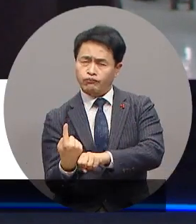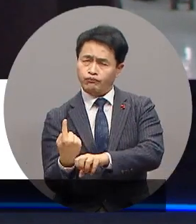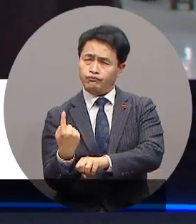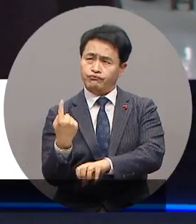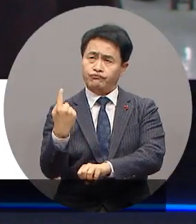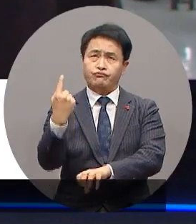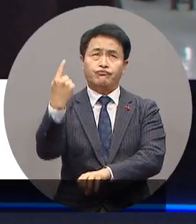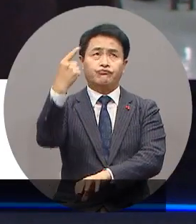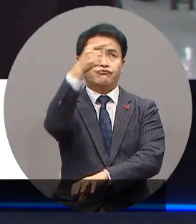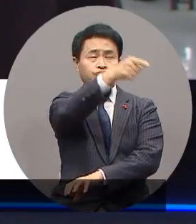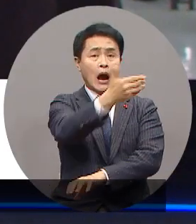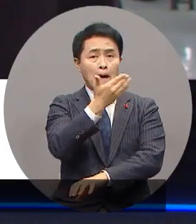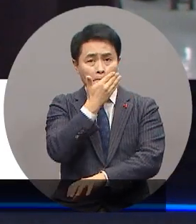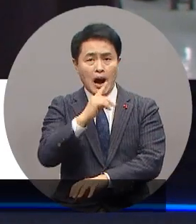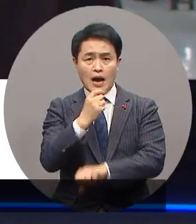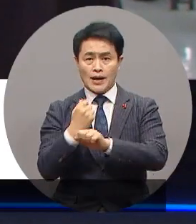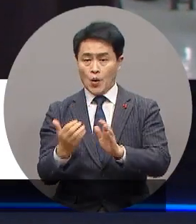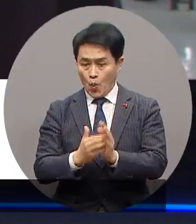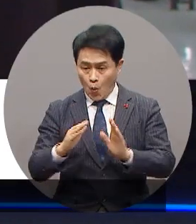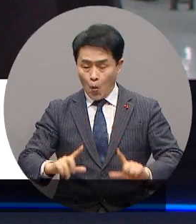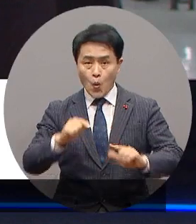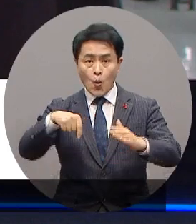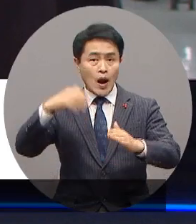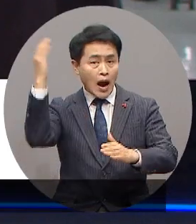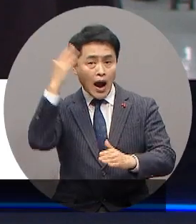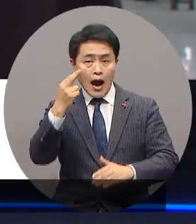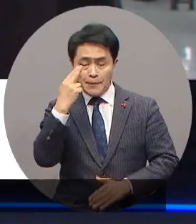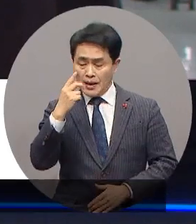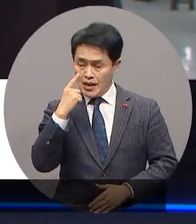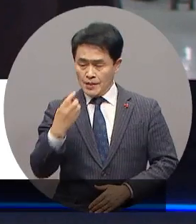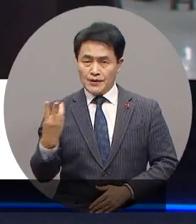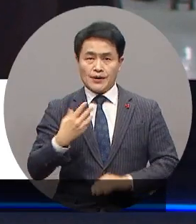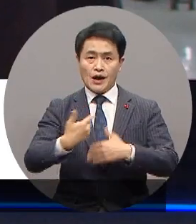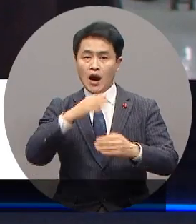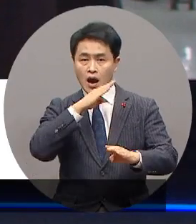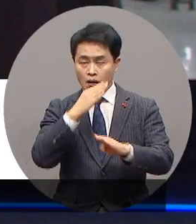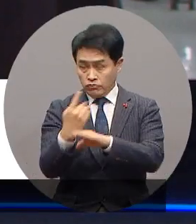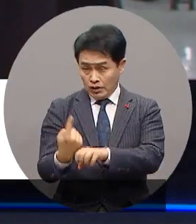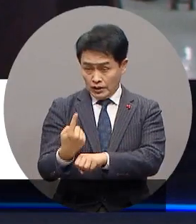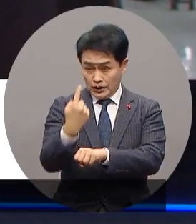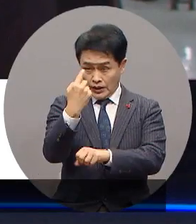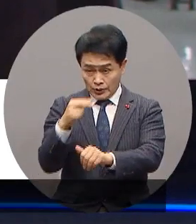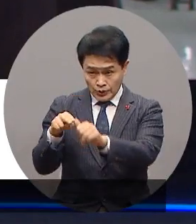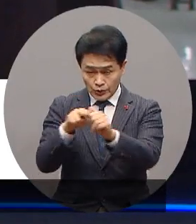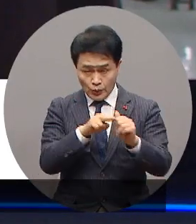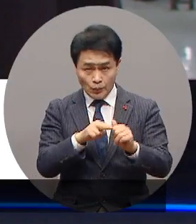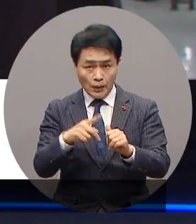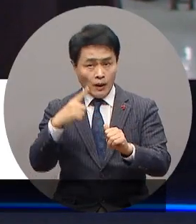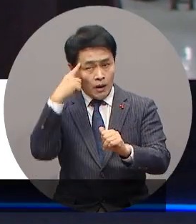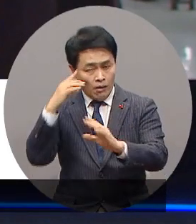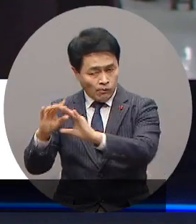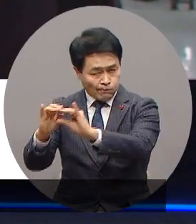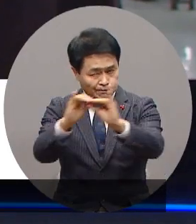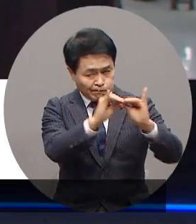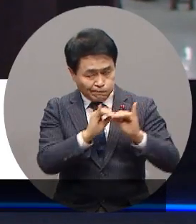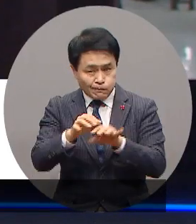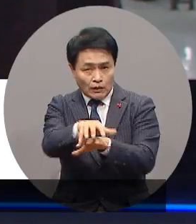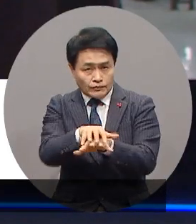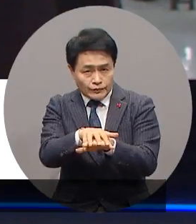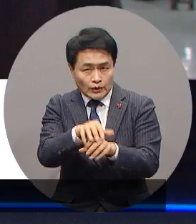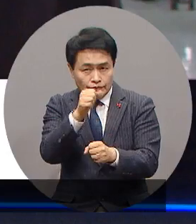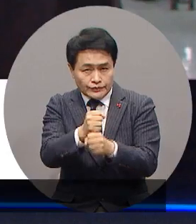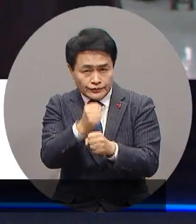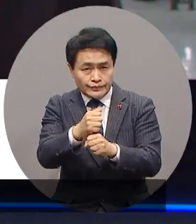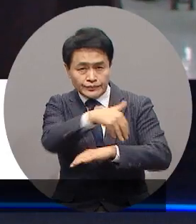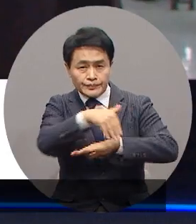있다고 언급했습니다. 또 올해 안에 한미일 간에 북한의 미사일 정보를 신속하게 공유하는 시스템을 가동할 계획이라고